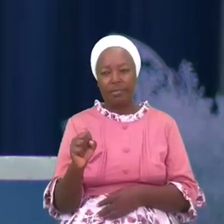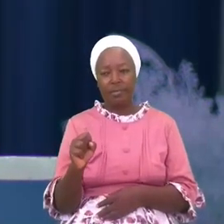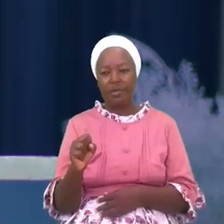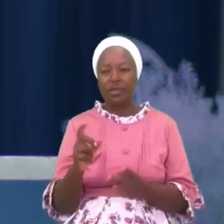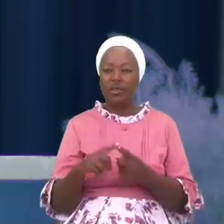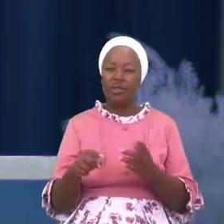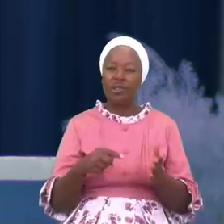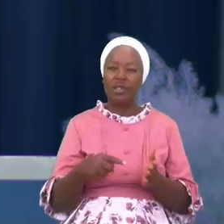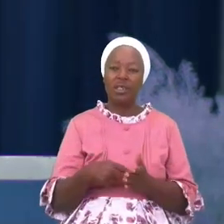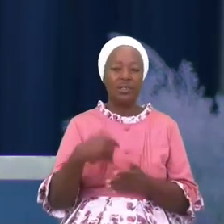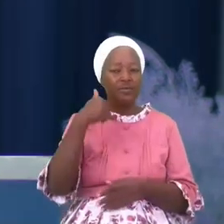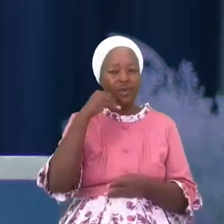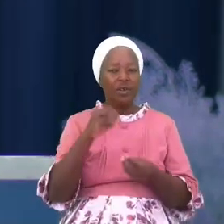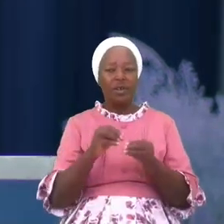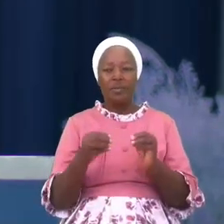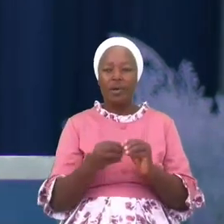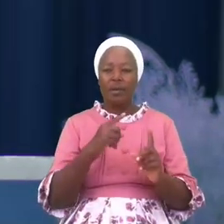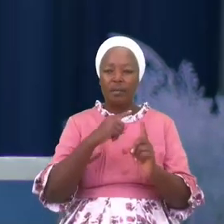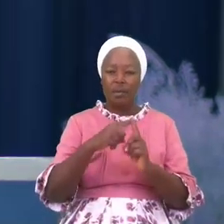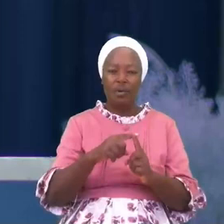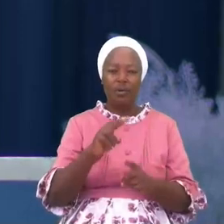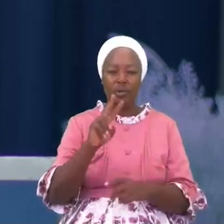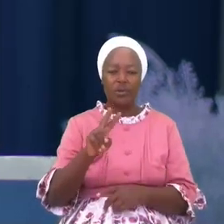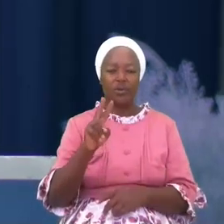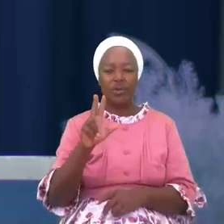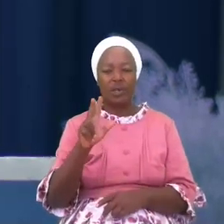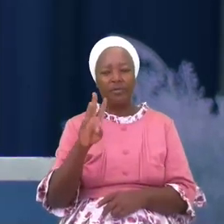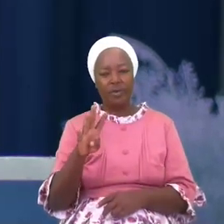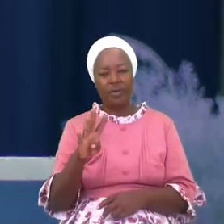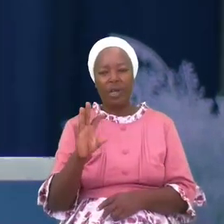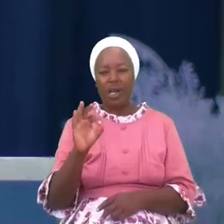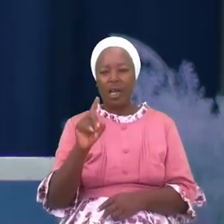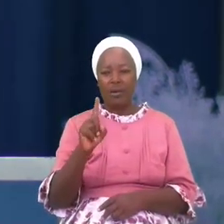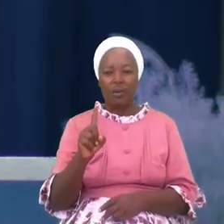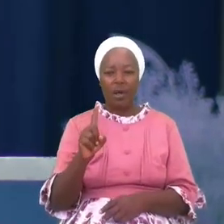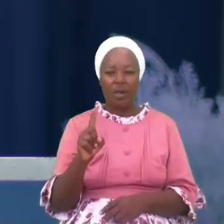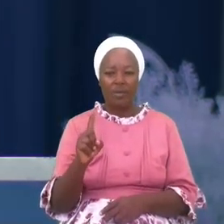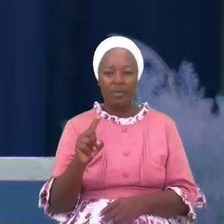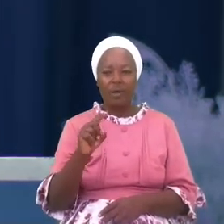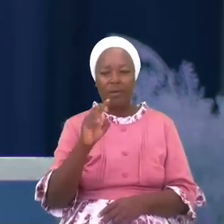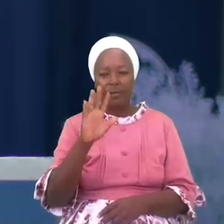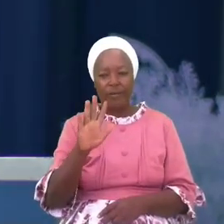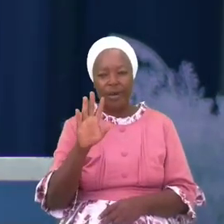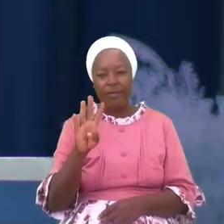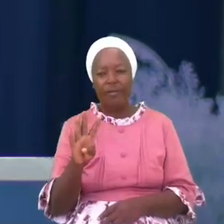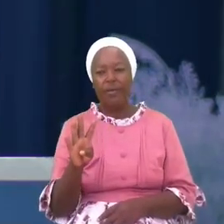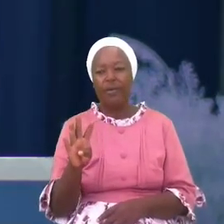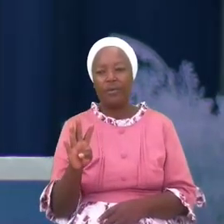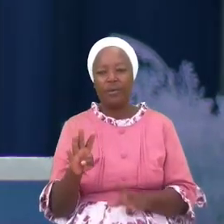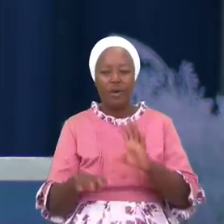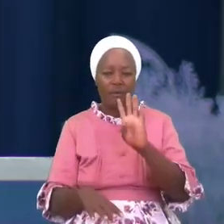la connaissez. Numéro du carré si vous le connaissez. Ou vous pouvez contacter ce numéro plus